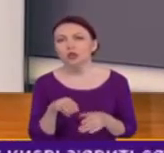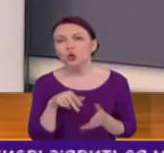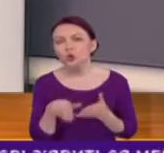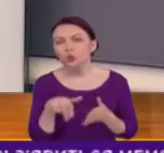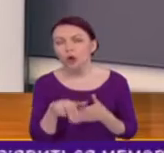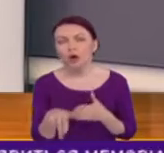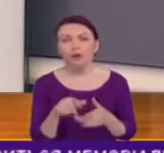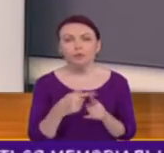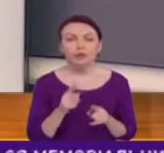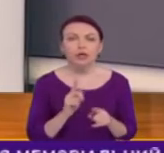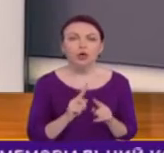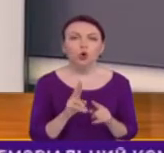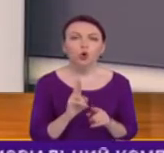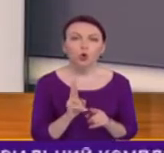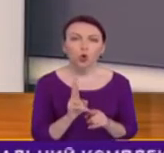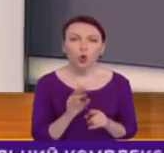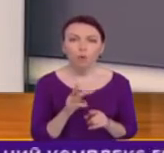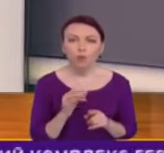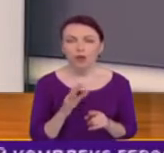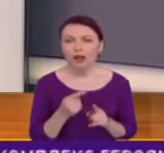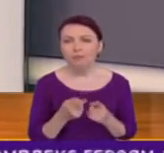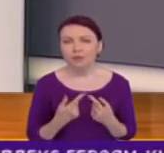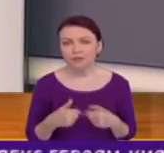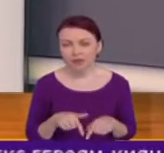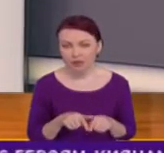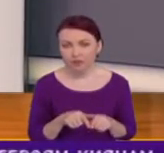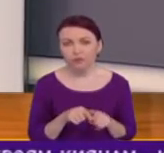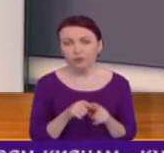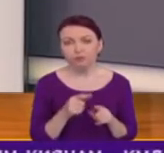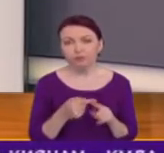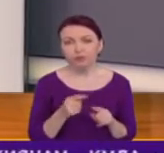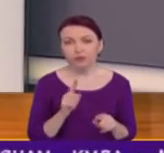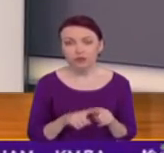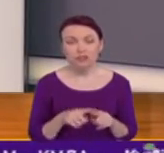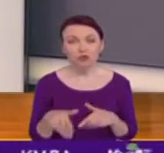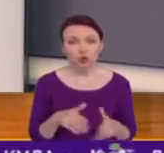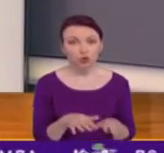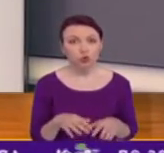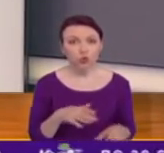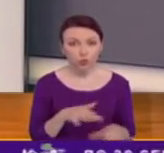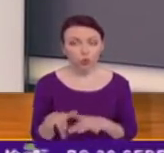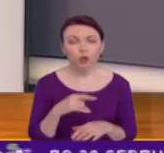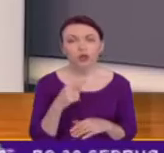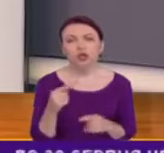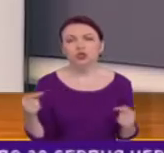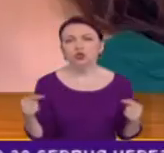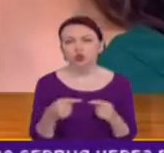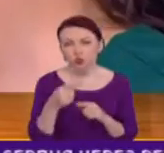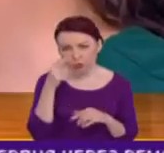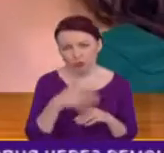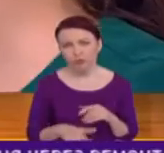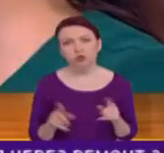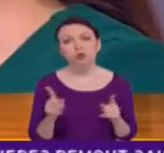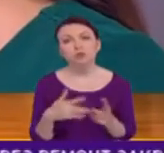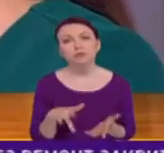в комунальне підприємство, саме організація дорожнього руху, вони чітко розуміють, що потрібно в місті